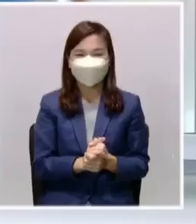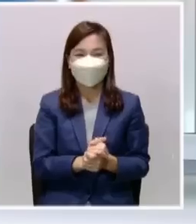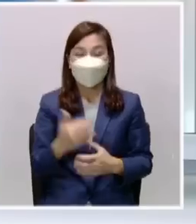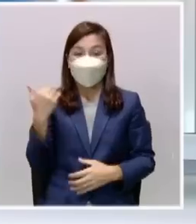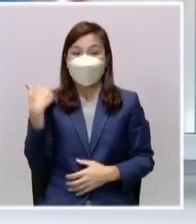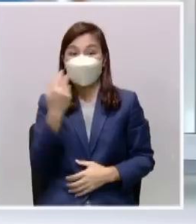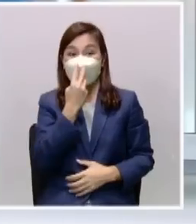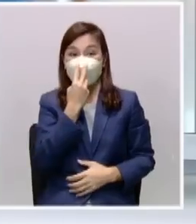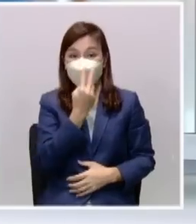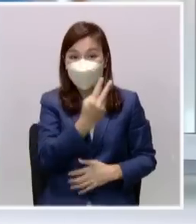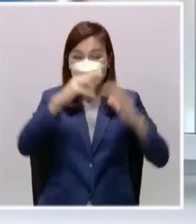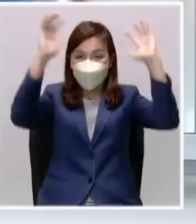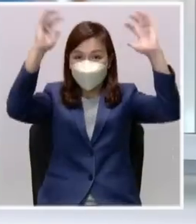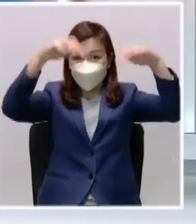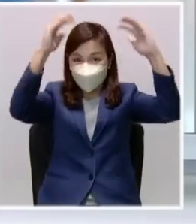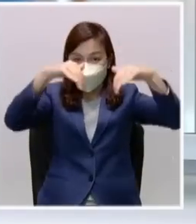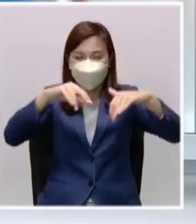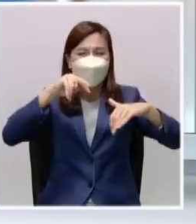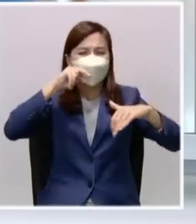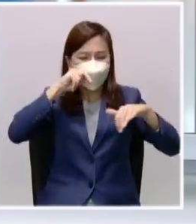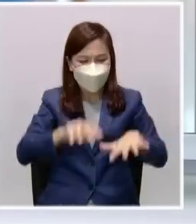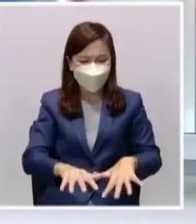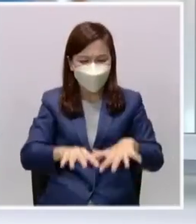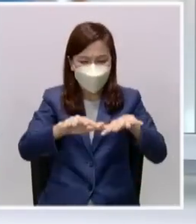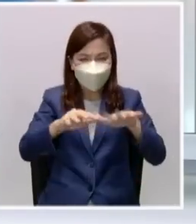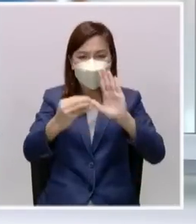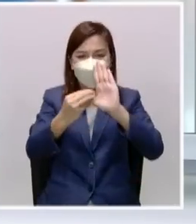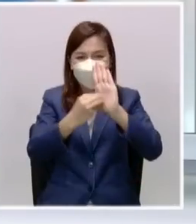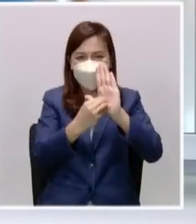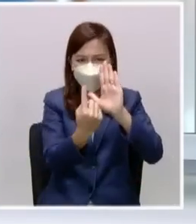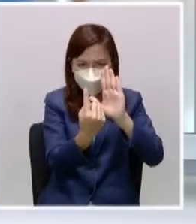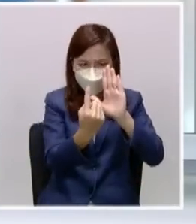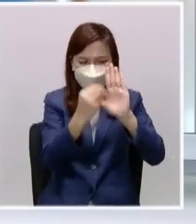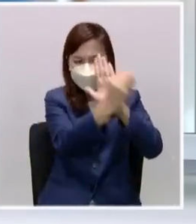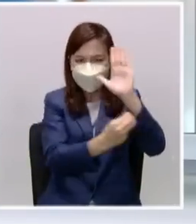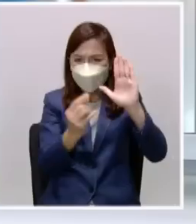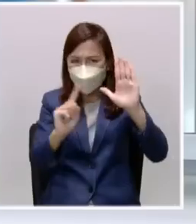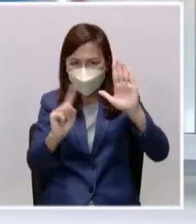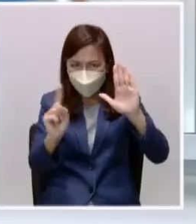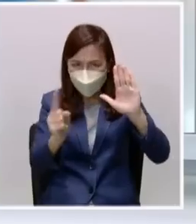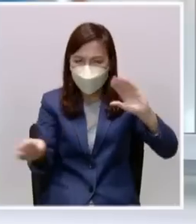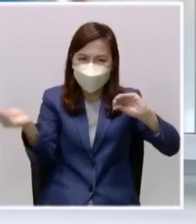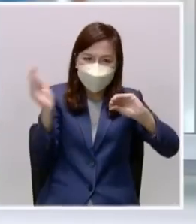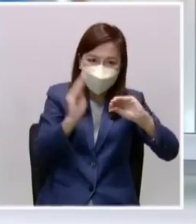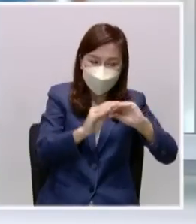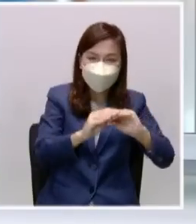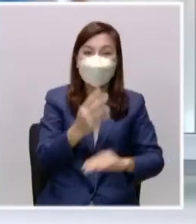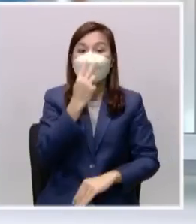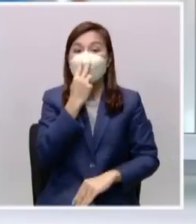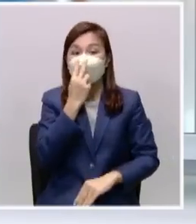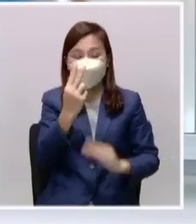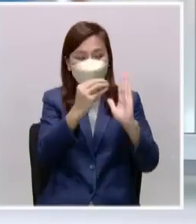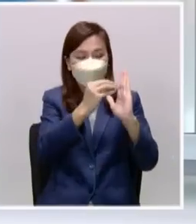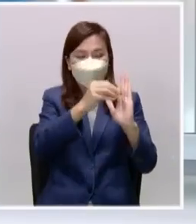ติดตามเรื่องของฝนเรื่องของน้ำเงินก่อนนะครับไม่ใช่แค่กรุงเทพฯเท่านั้นที่เผชิญกับเหตุน้ำท่วมต้องไปที่